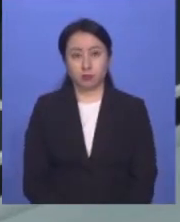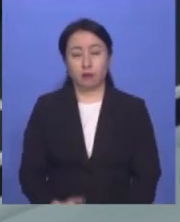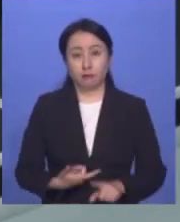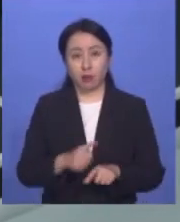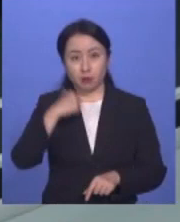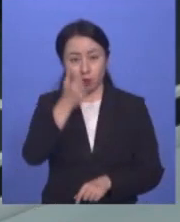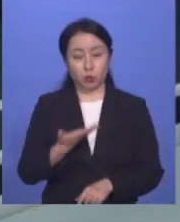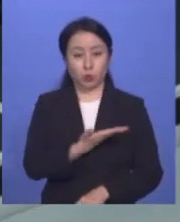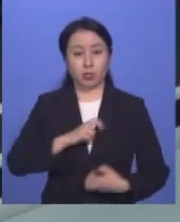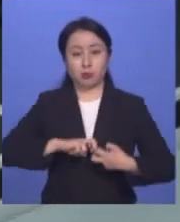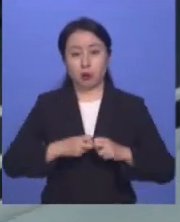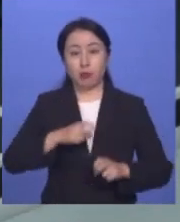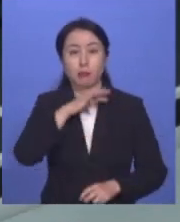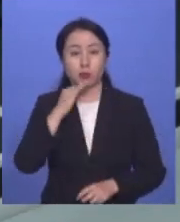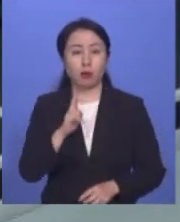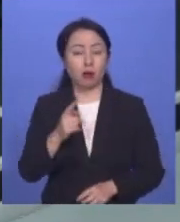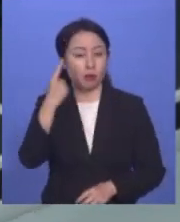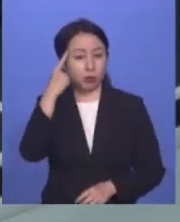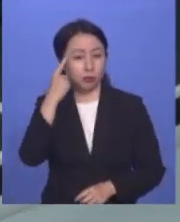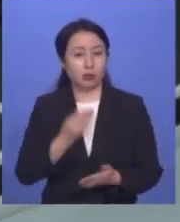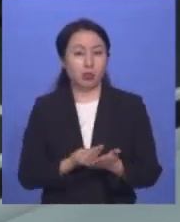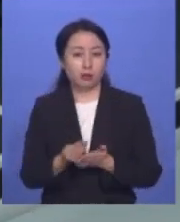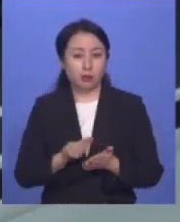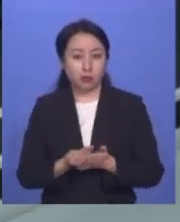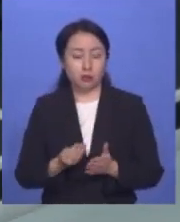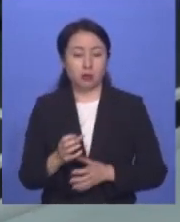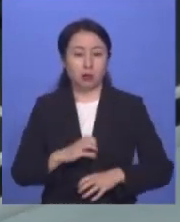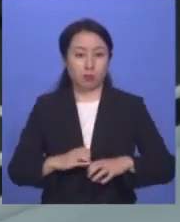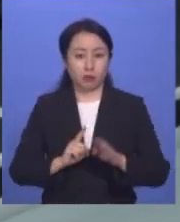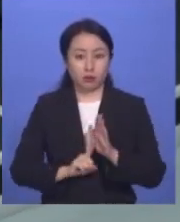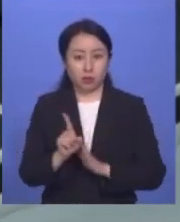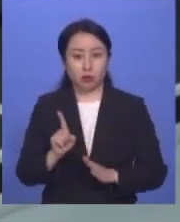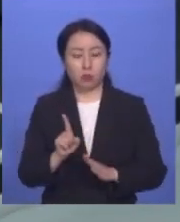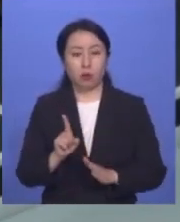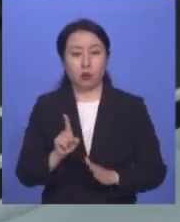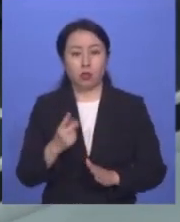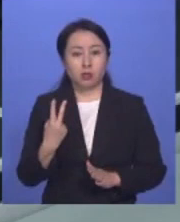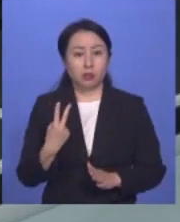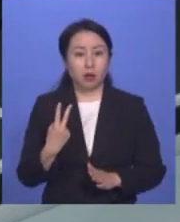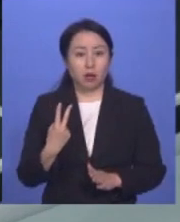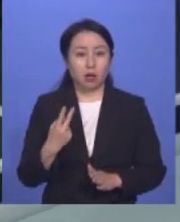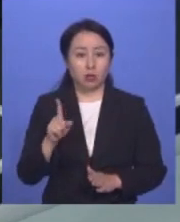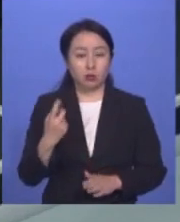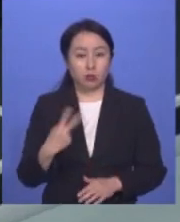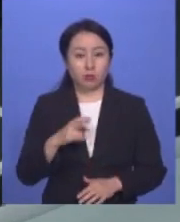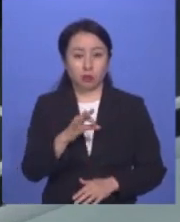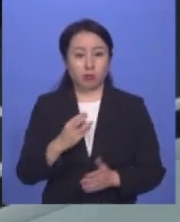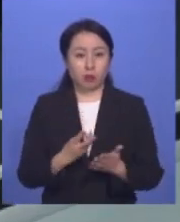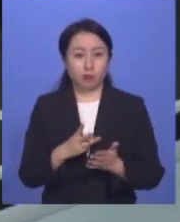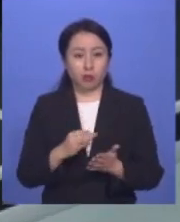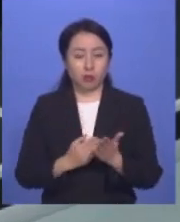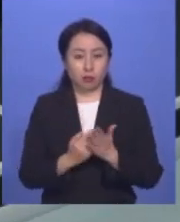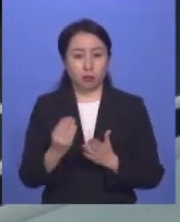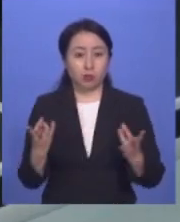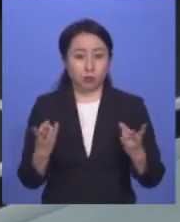Биыл бізде мәселе көп. Қалай ойлайсыз? Инвестиция көлемін өткен жылмен салыстырғанда 128 миллиардқа жоғары қоюымыз